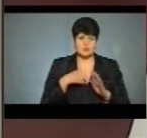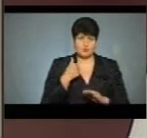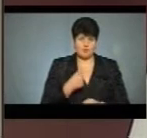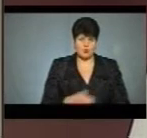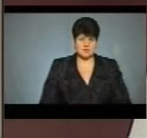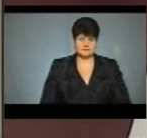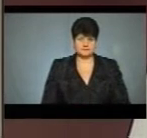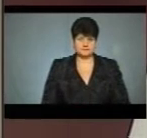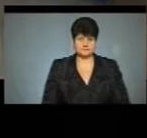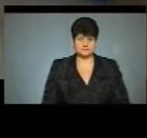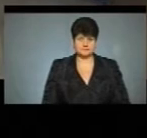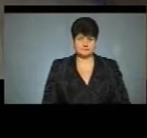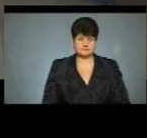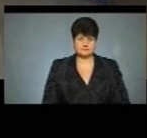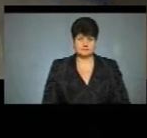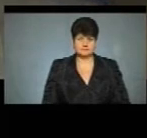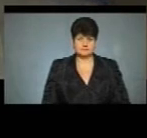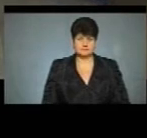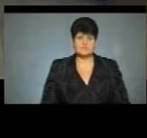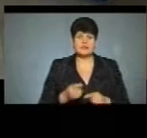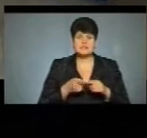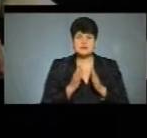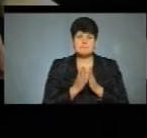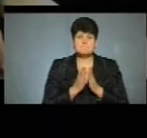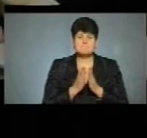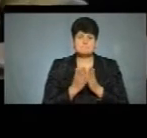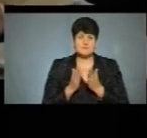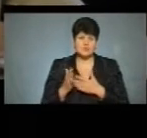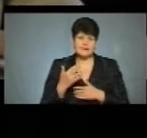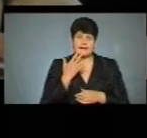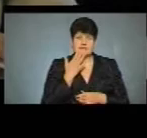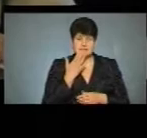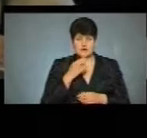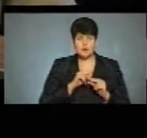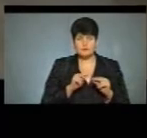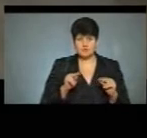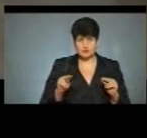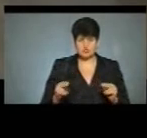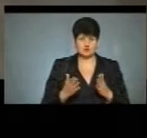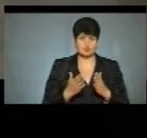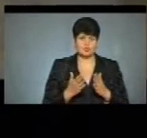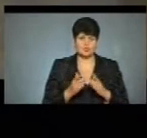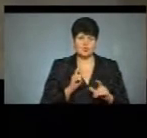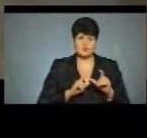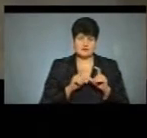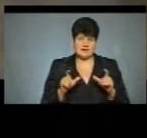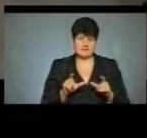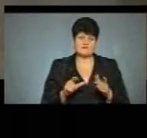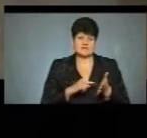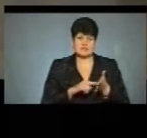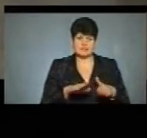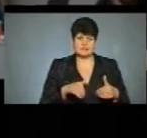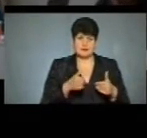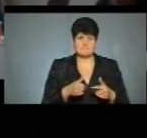далі у сюжеті. Це бібліотека Національного педагогічного університету імені Гнатюка. Відзнаки вручає